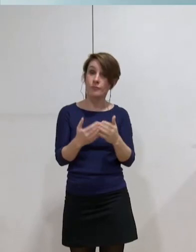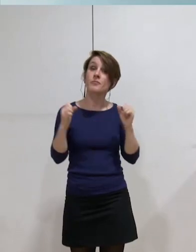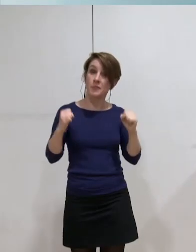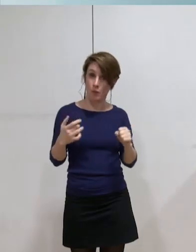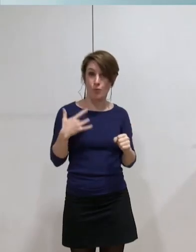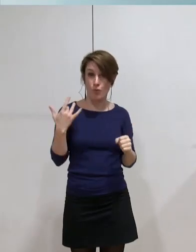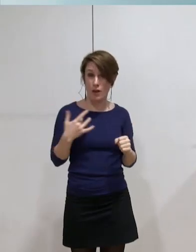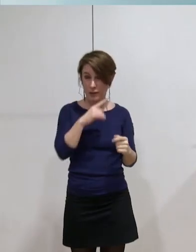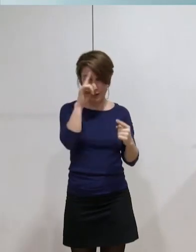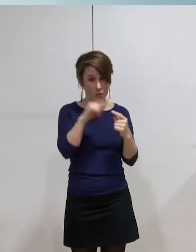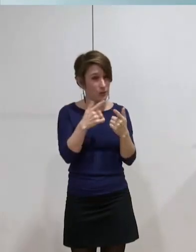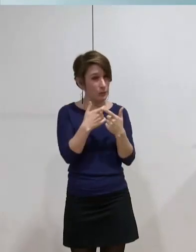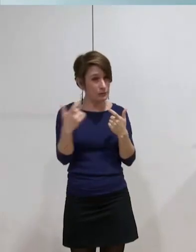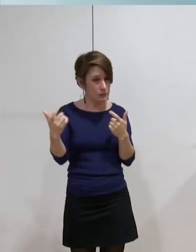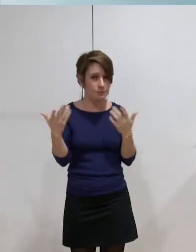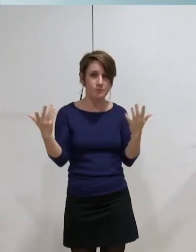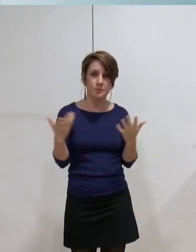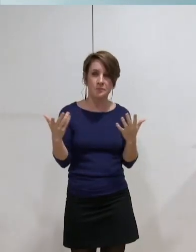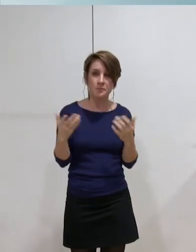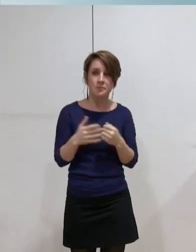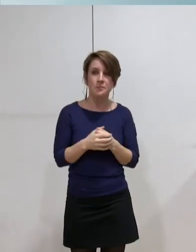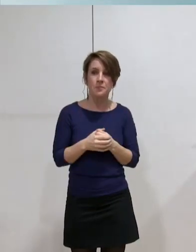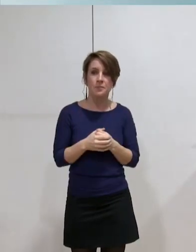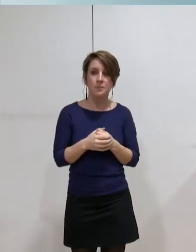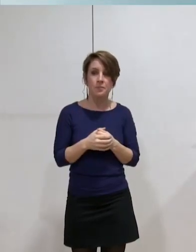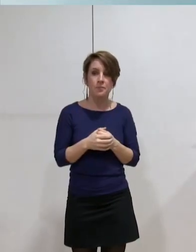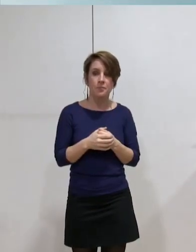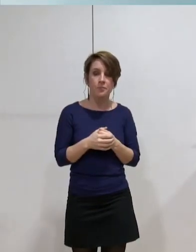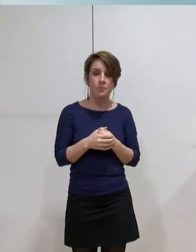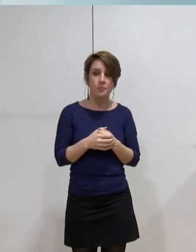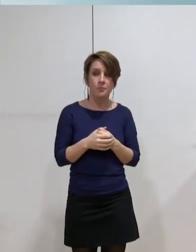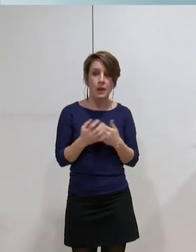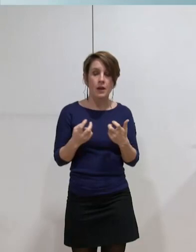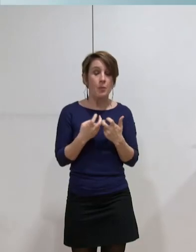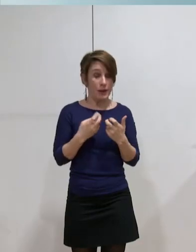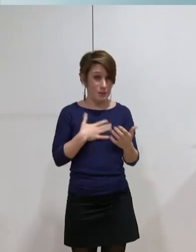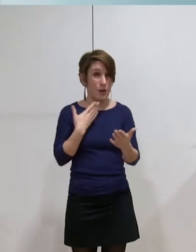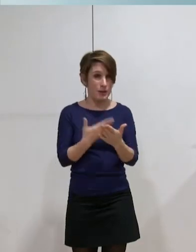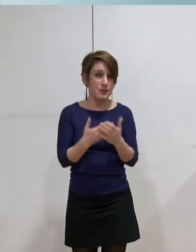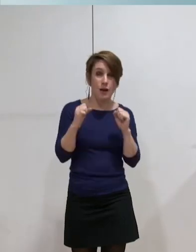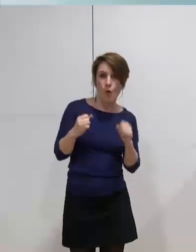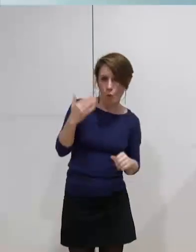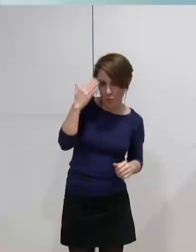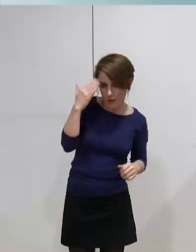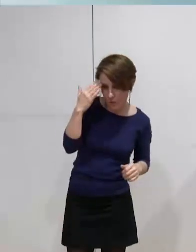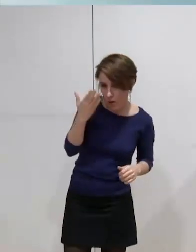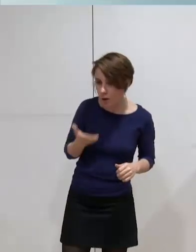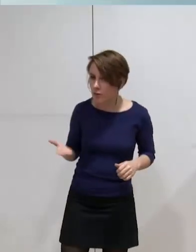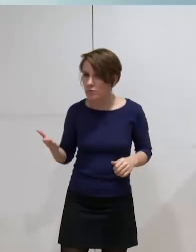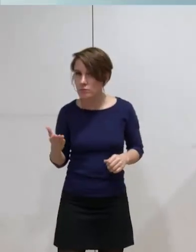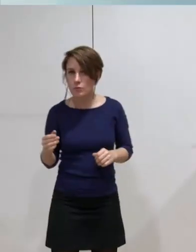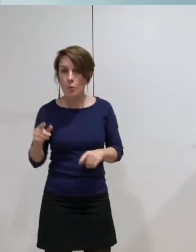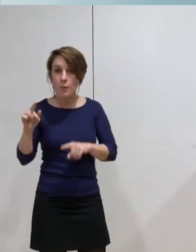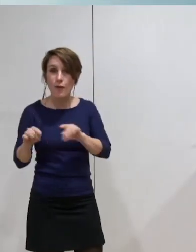plusieurs titres et un de ces titres c'est que il permet de connaître la position des familles qu'on ne peut pas